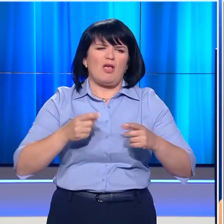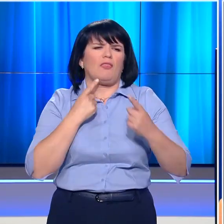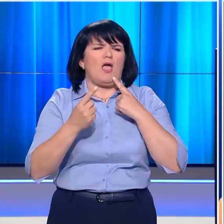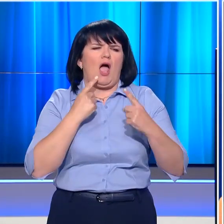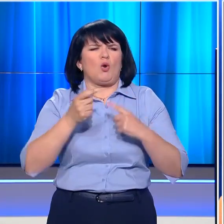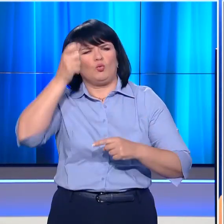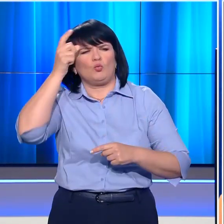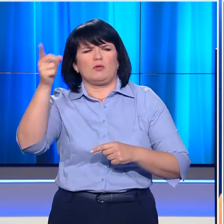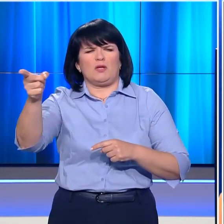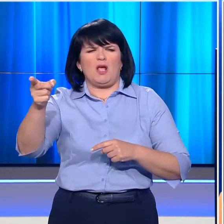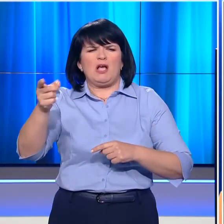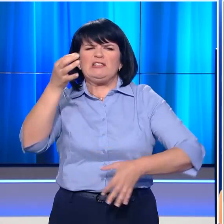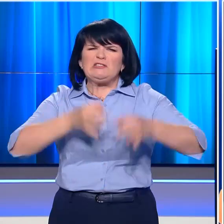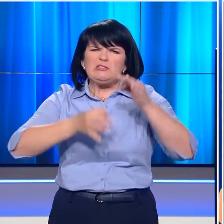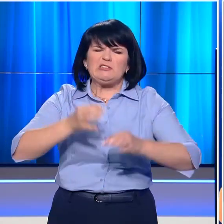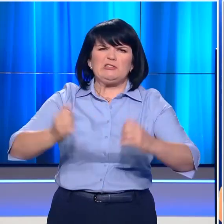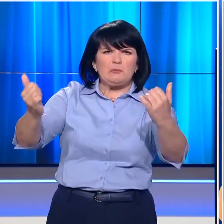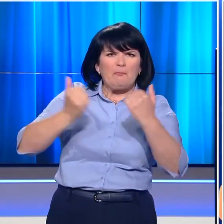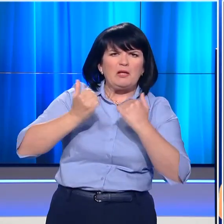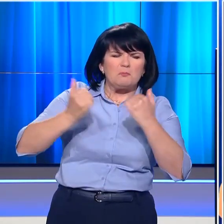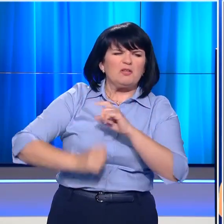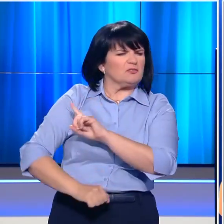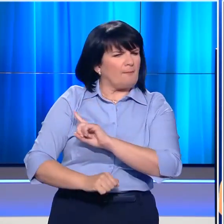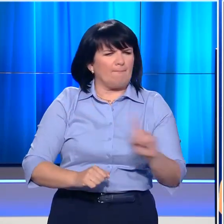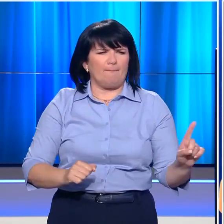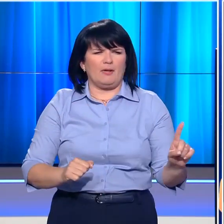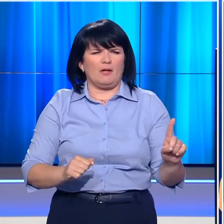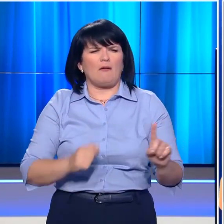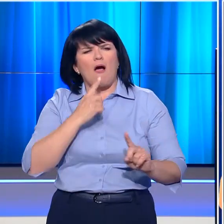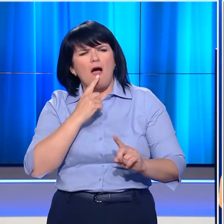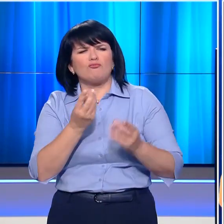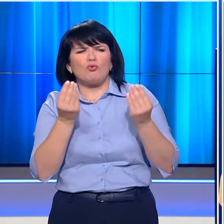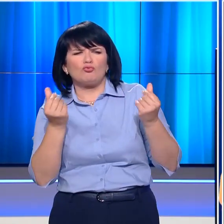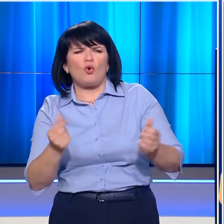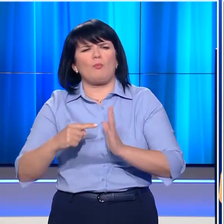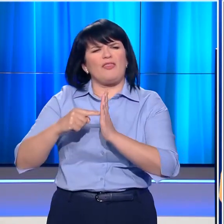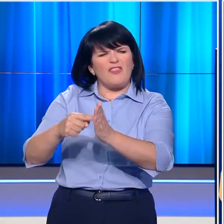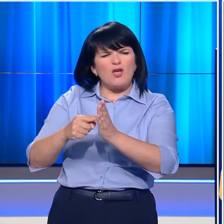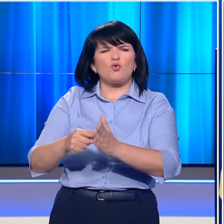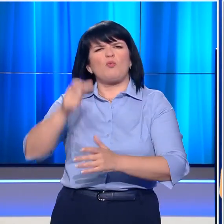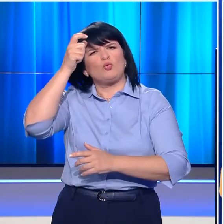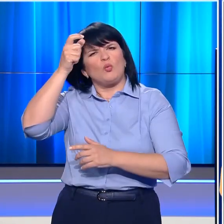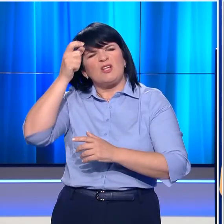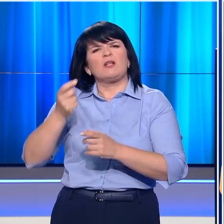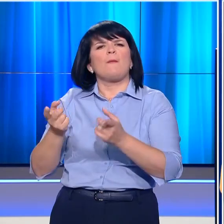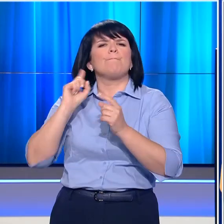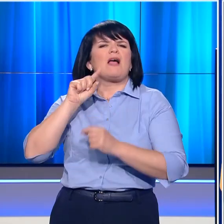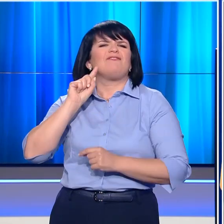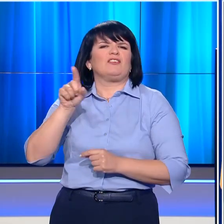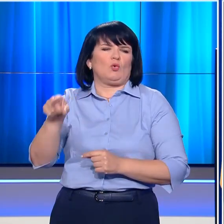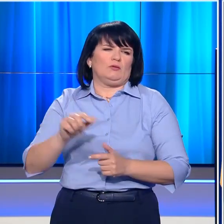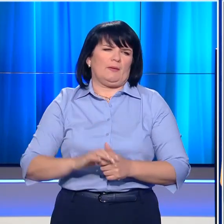but we are not prepared to discuss under duress or help legitimize Turkey's persistent violations of legality.